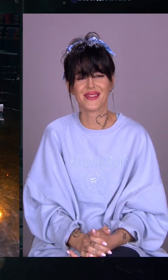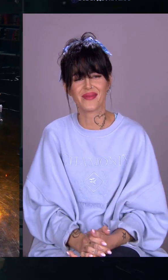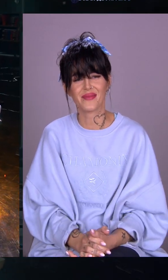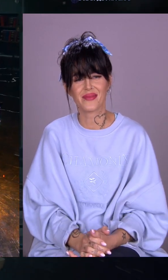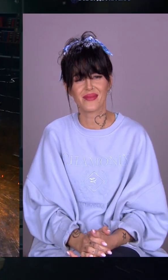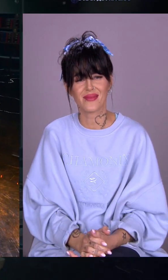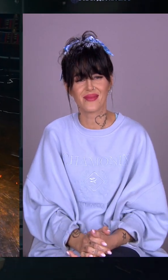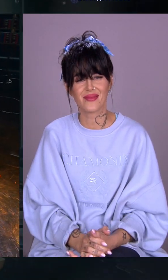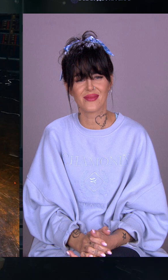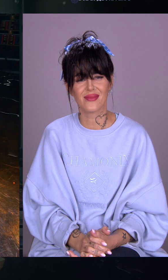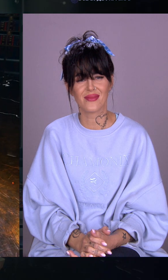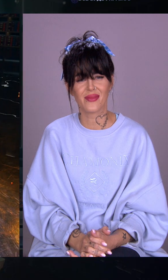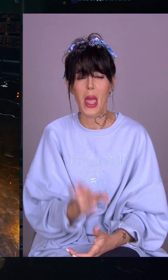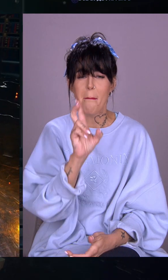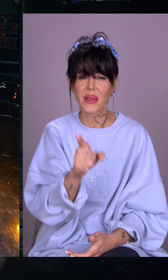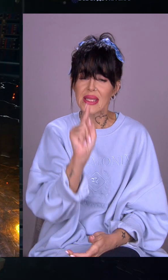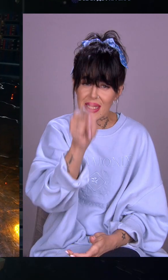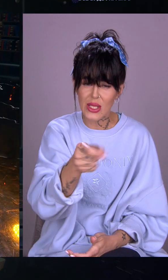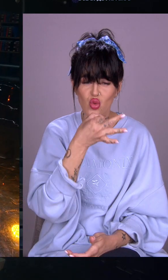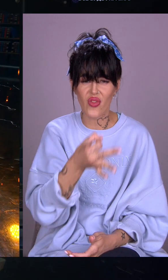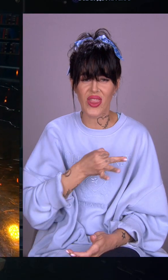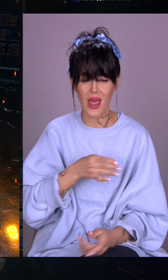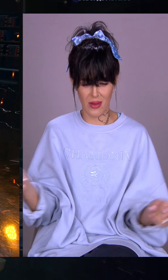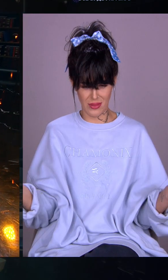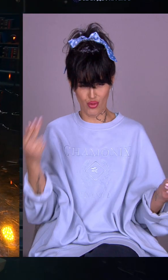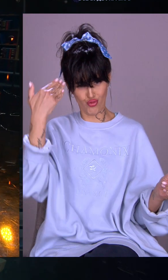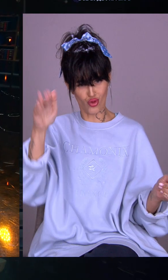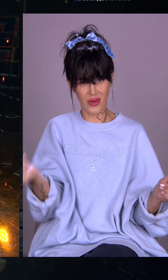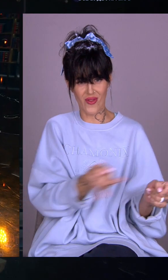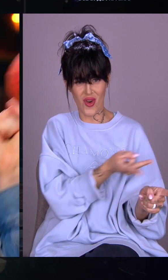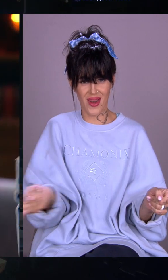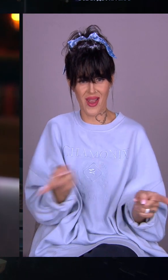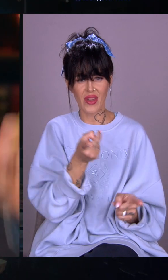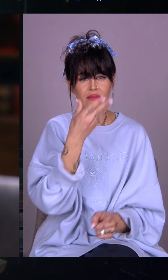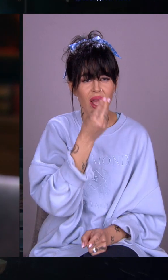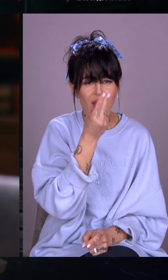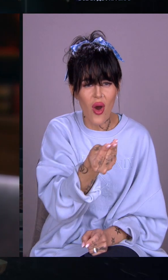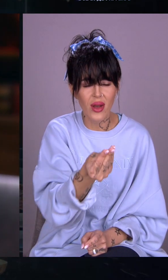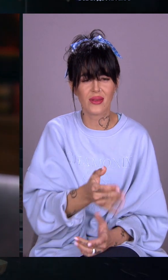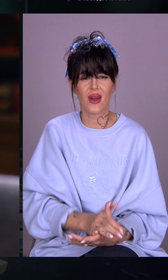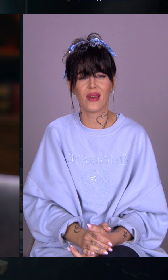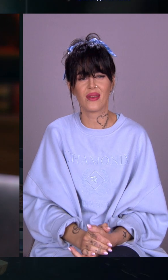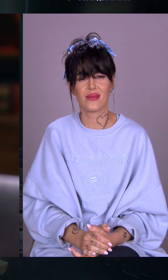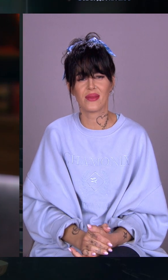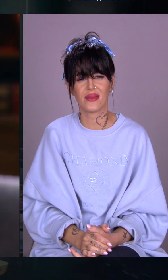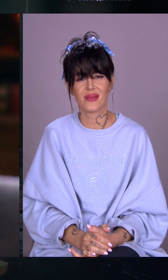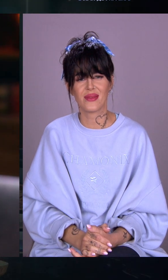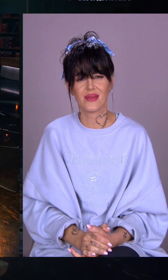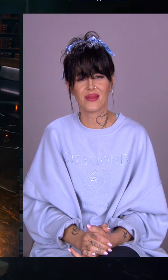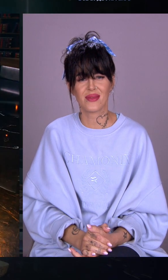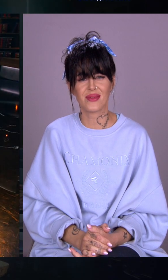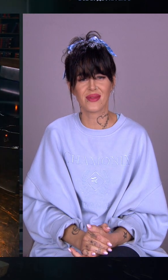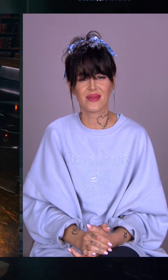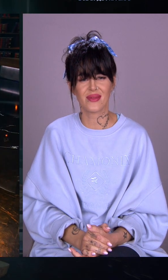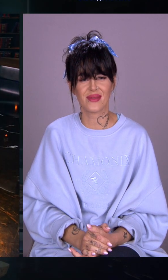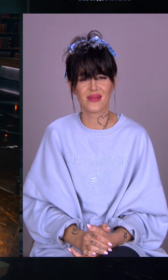Якщо б ти відповідала, я б тобі підказав, а це мені посторонні люди. Та що, я йому кажу носовичок, він каже носо... А у